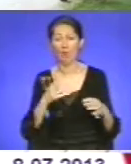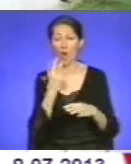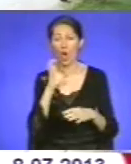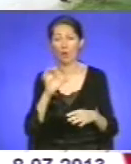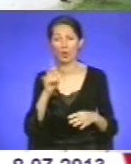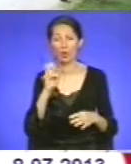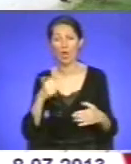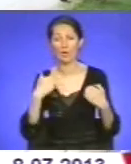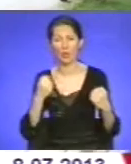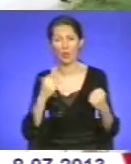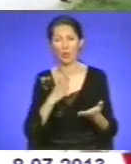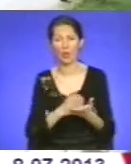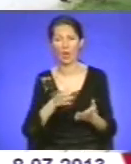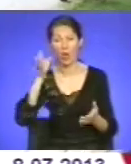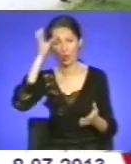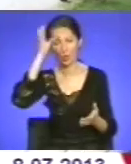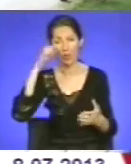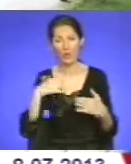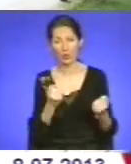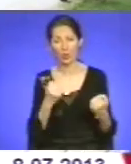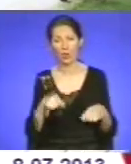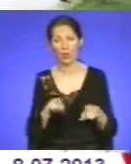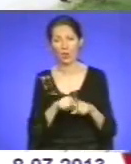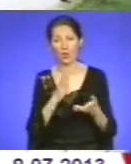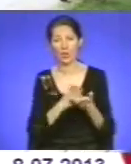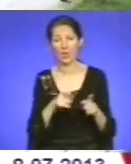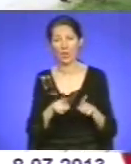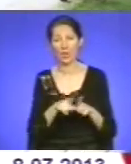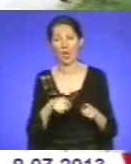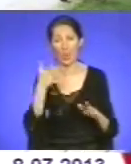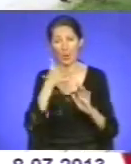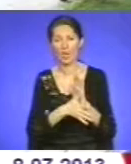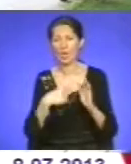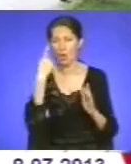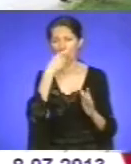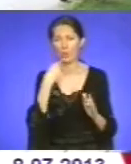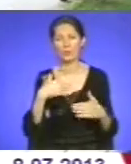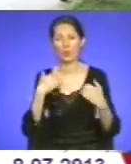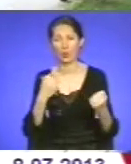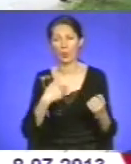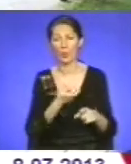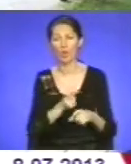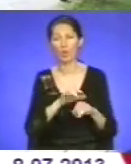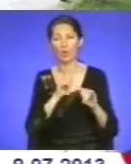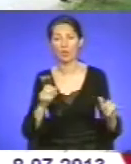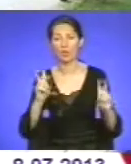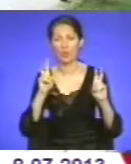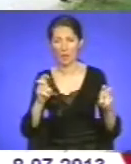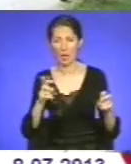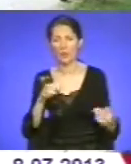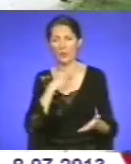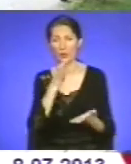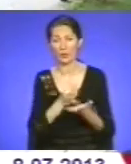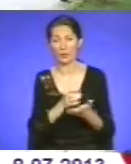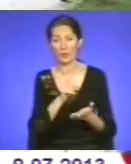є емоційне, розумове, знову ж таки. І ще є таке поняття, як особистісне здоров'я. Тобто ми дуже розвиваємо тему взагалі